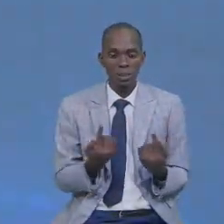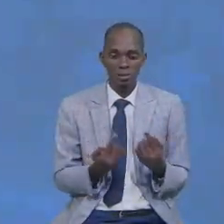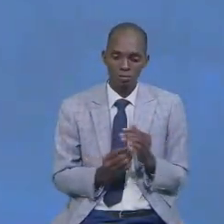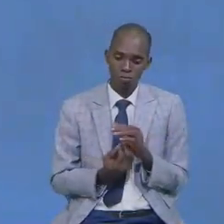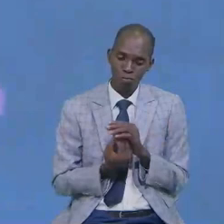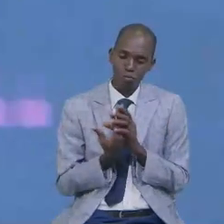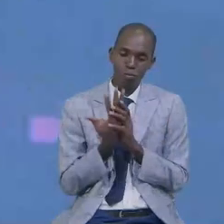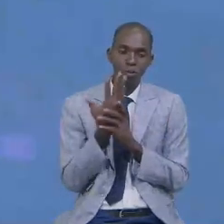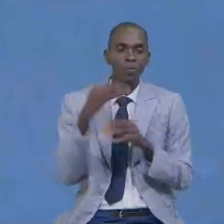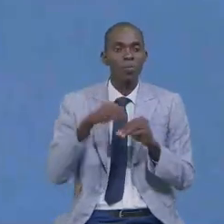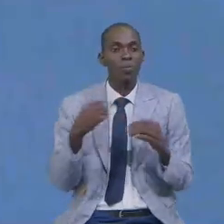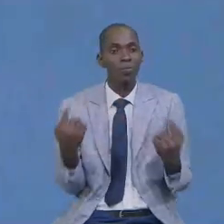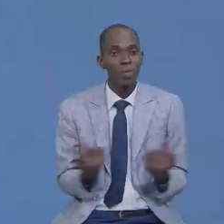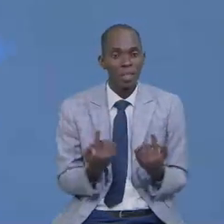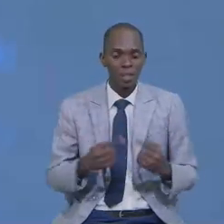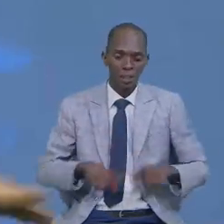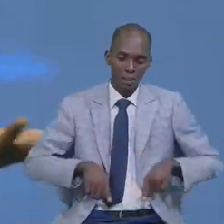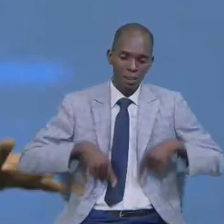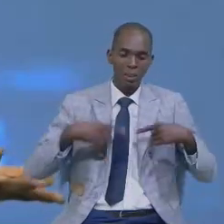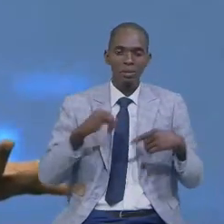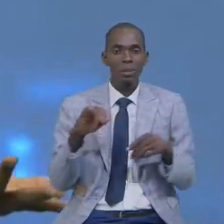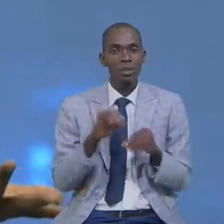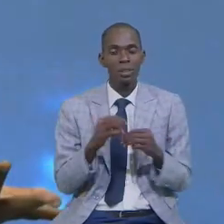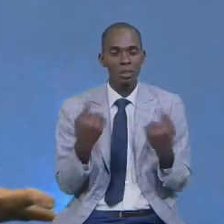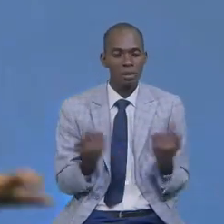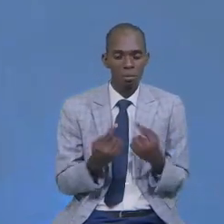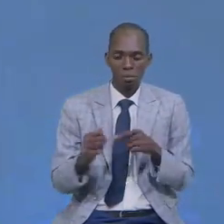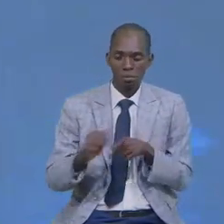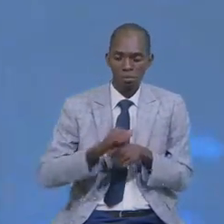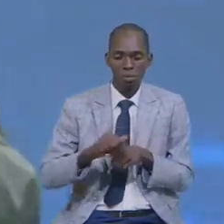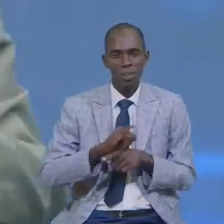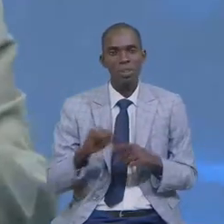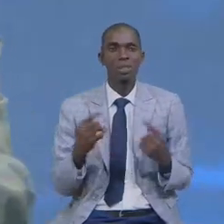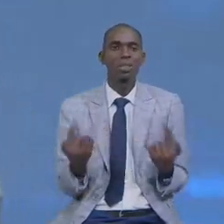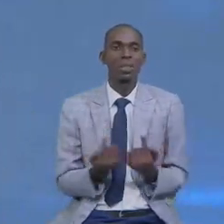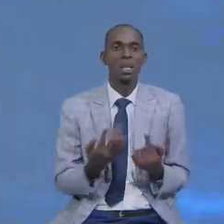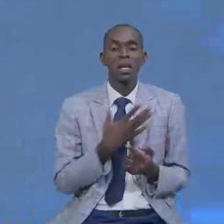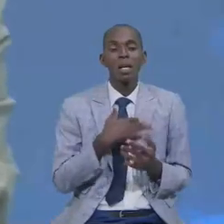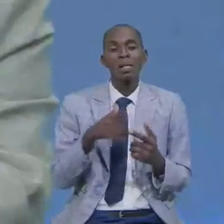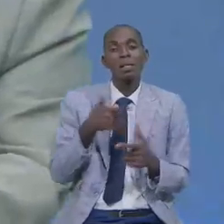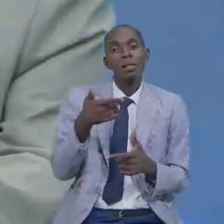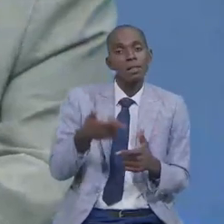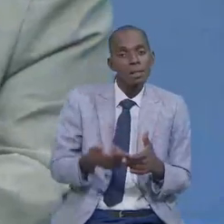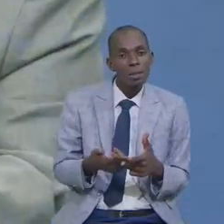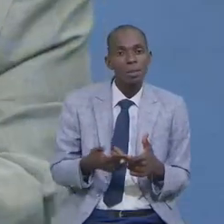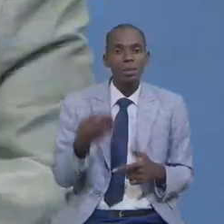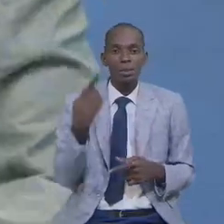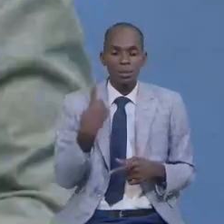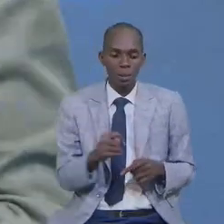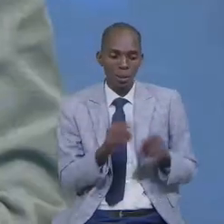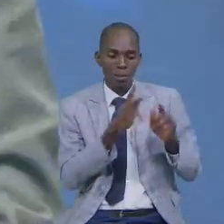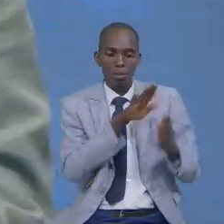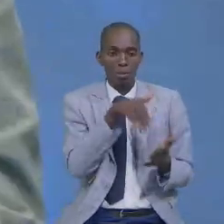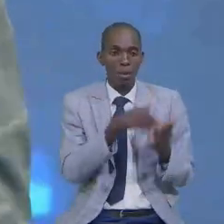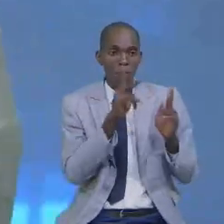dans le péché, vivant dans le péché, pratiquant le péché. Alors, le médiateur, son